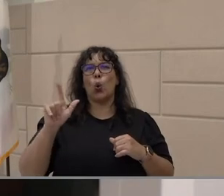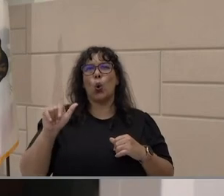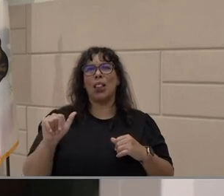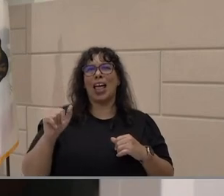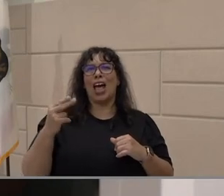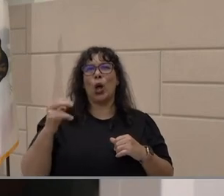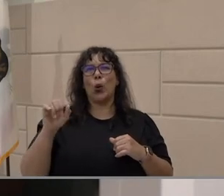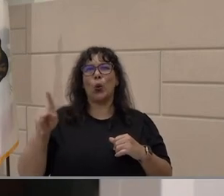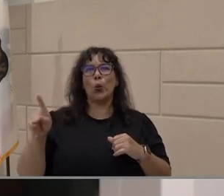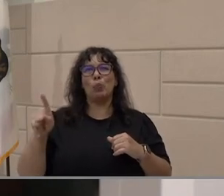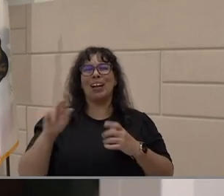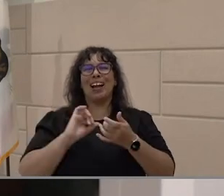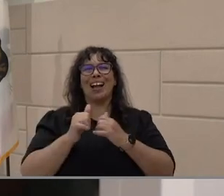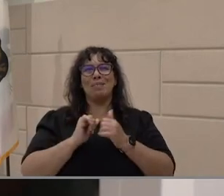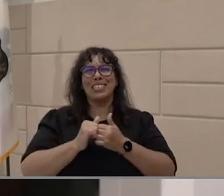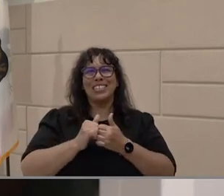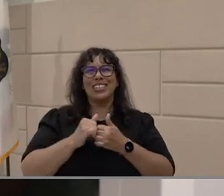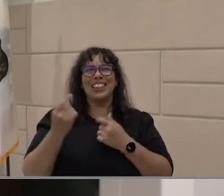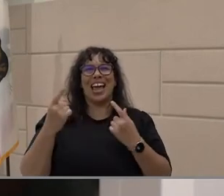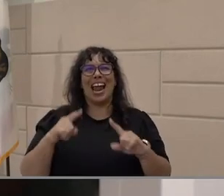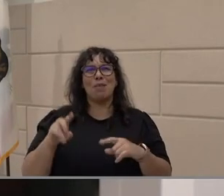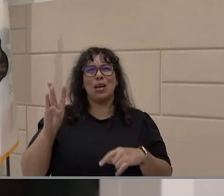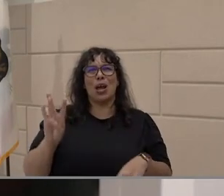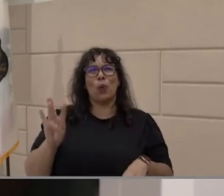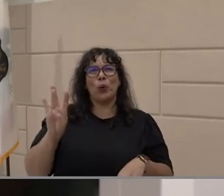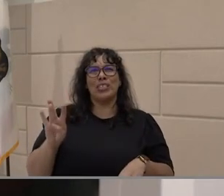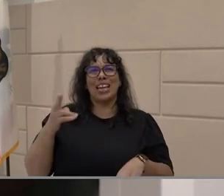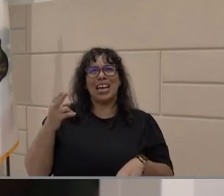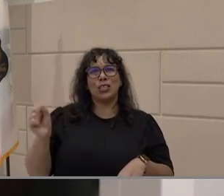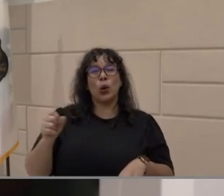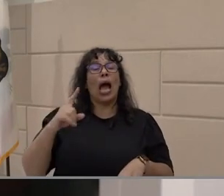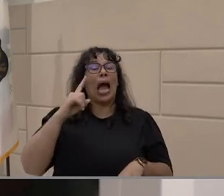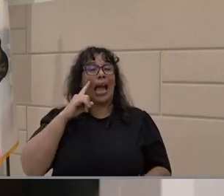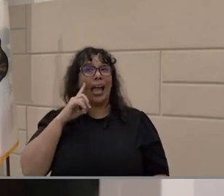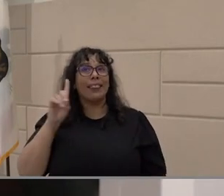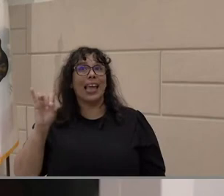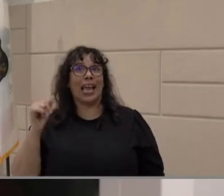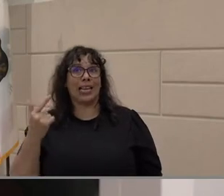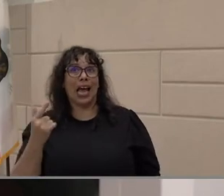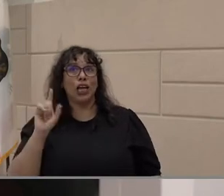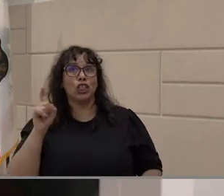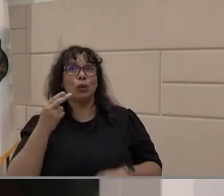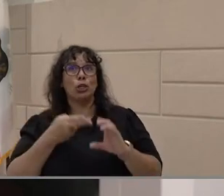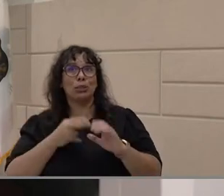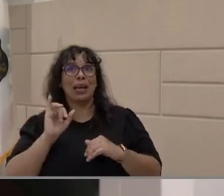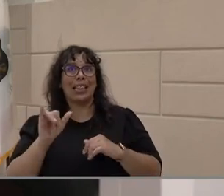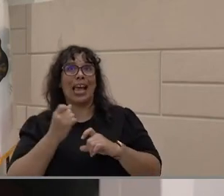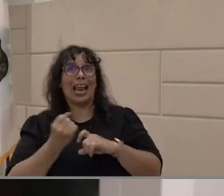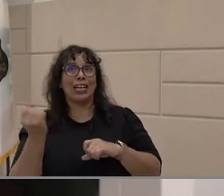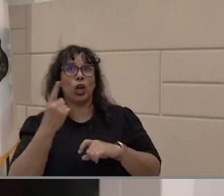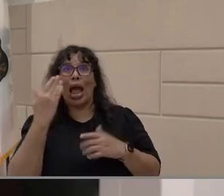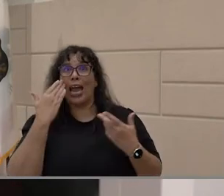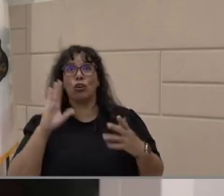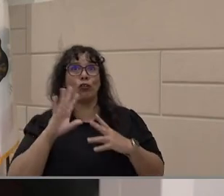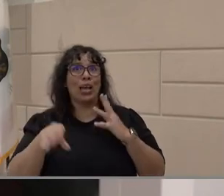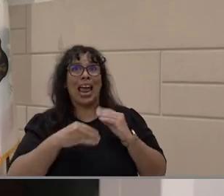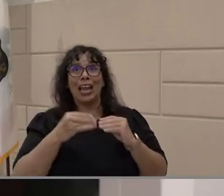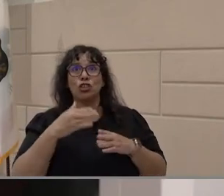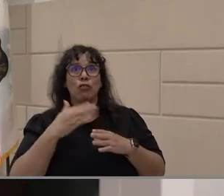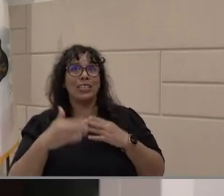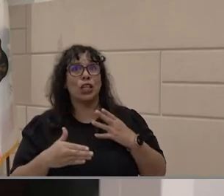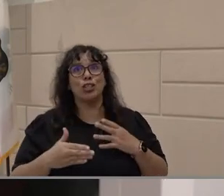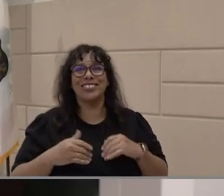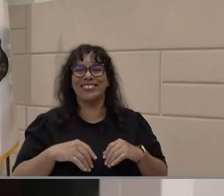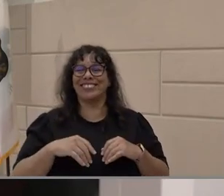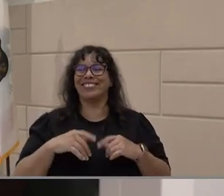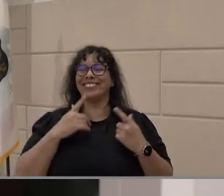ម្រេចគិតគូប្រកាសមួយដែរតាក់ទងអំពីគេហៅថាការប្រណាំងប្រជែ